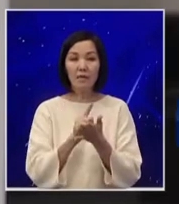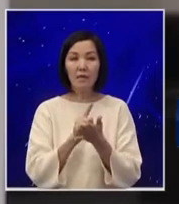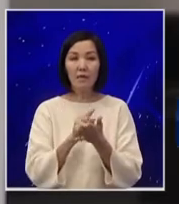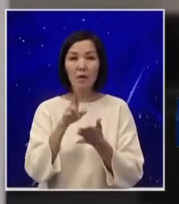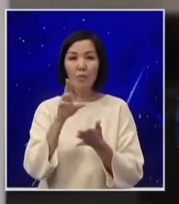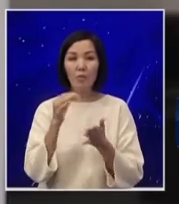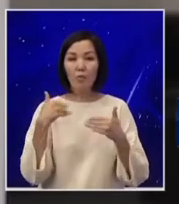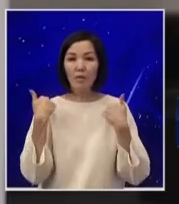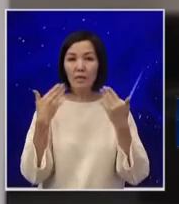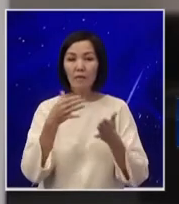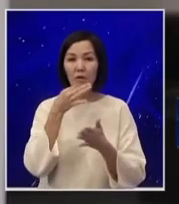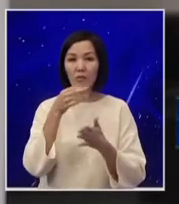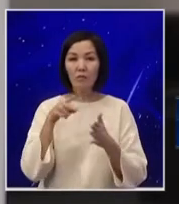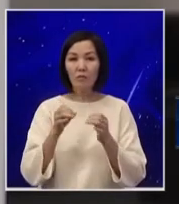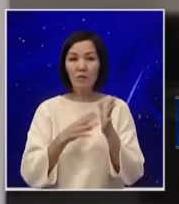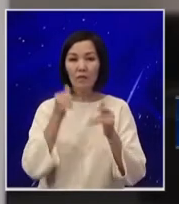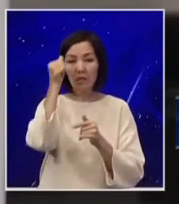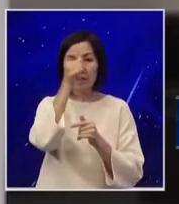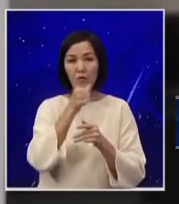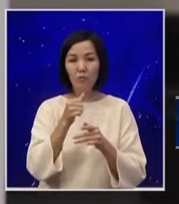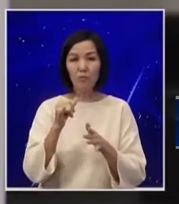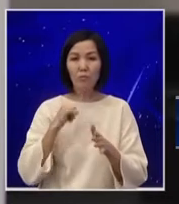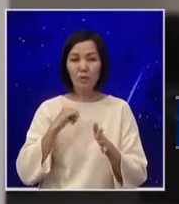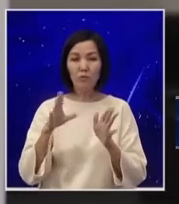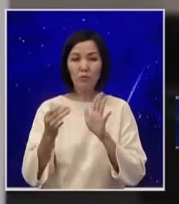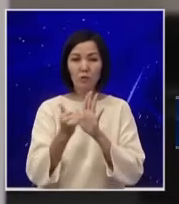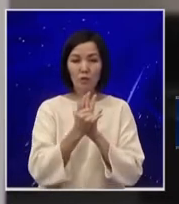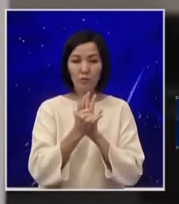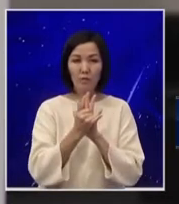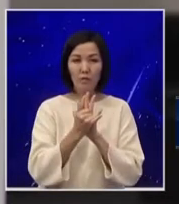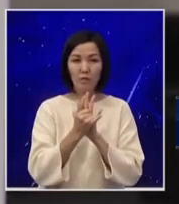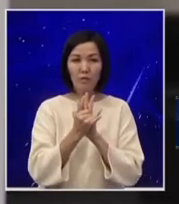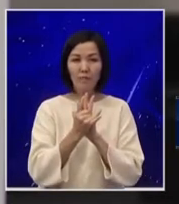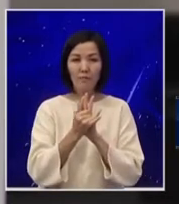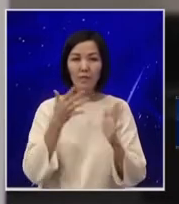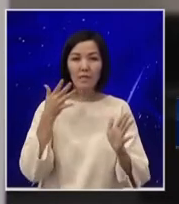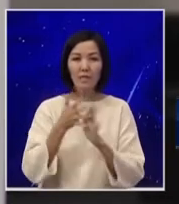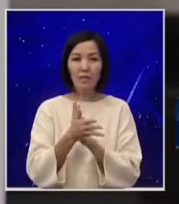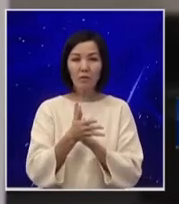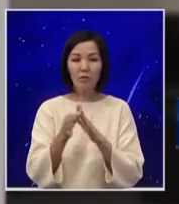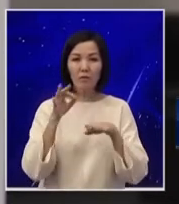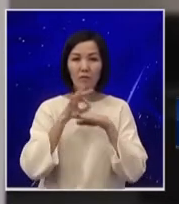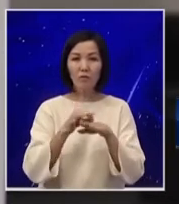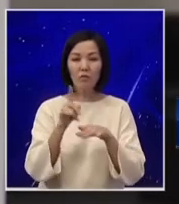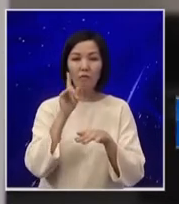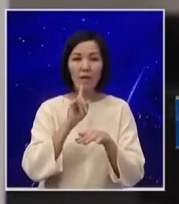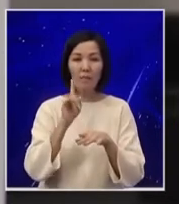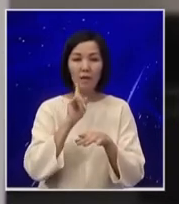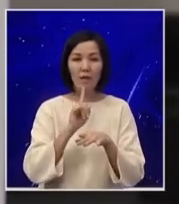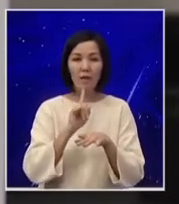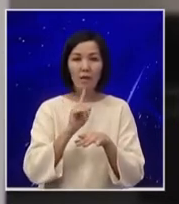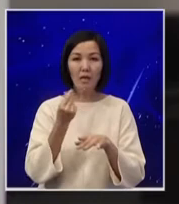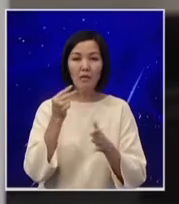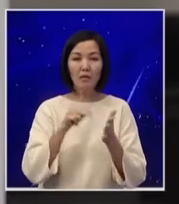представленным отчету за девятнадцатый год была установлена не до исполнении статей затрат ищем был введен временный компенсирующий тариф на